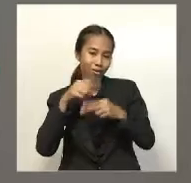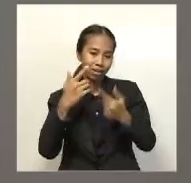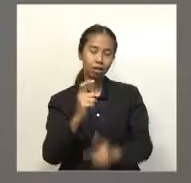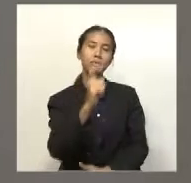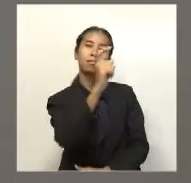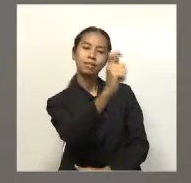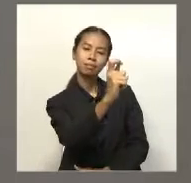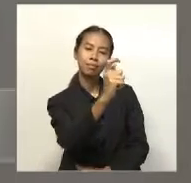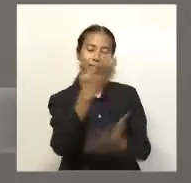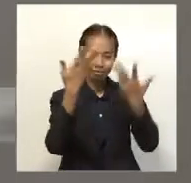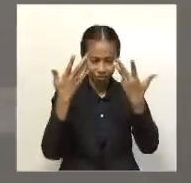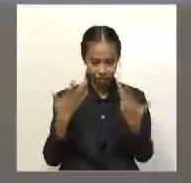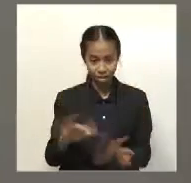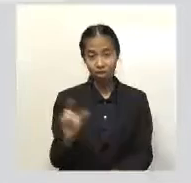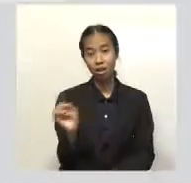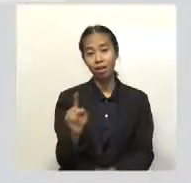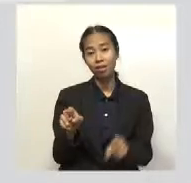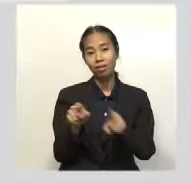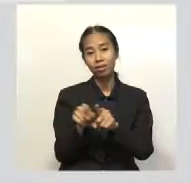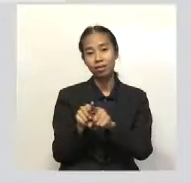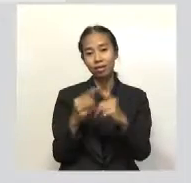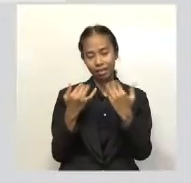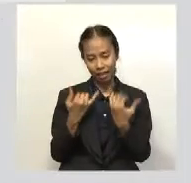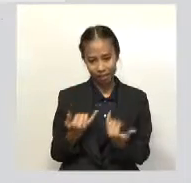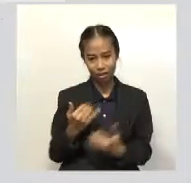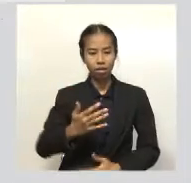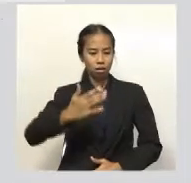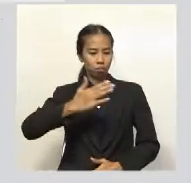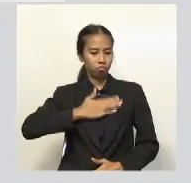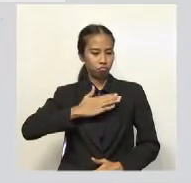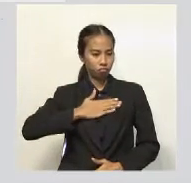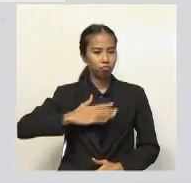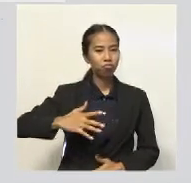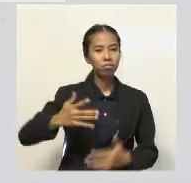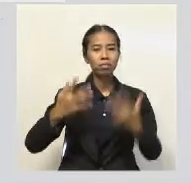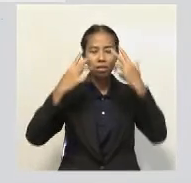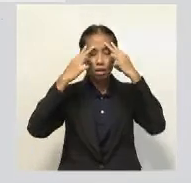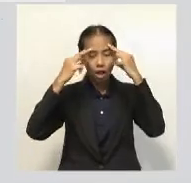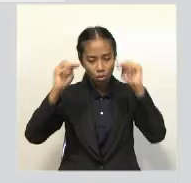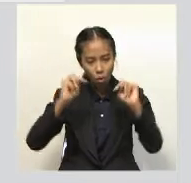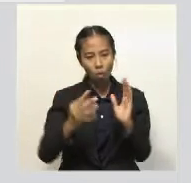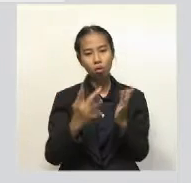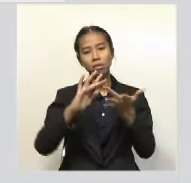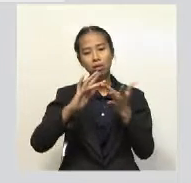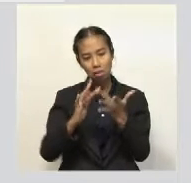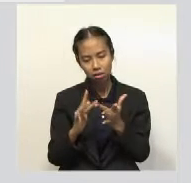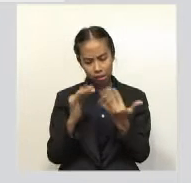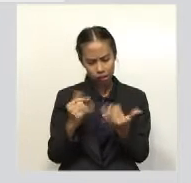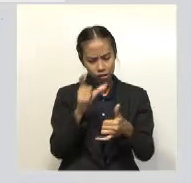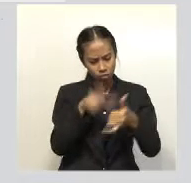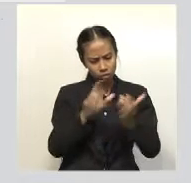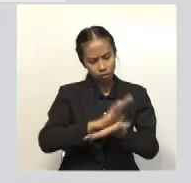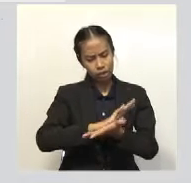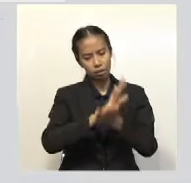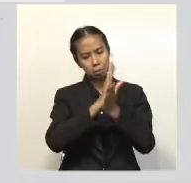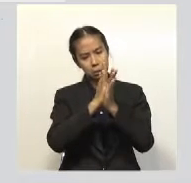พร้อมทั้งท่านเองนะครับก็กล่าวว่าหลังจากการประกาศตัวเป็นตู่ดิจิทัลนะครับจึงต้องปรับตัวกันซะหน่อยให้เข้ากับสังคม